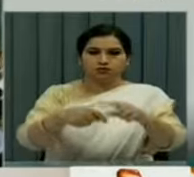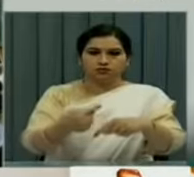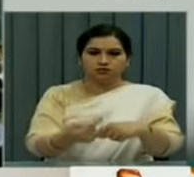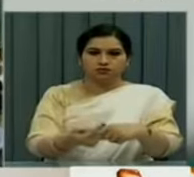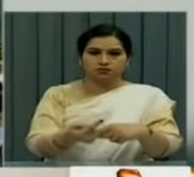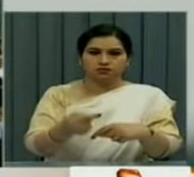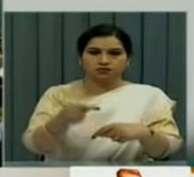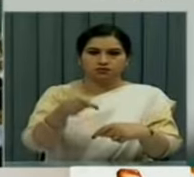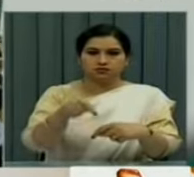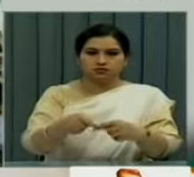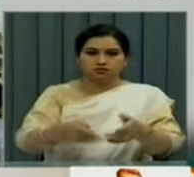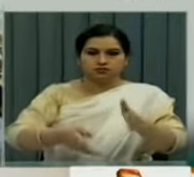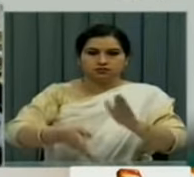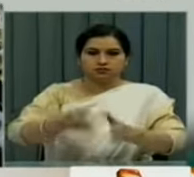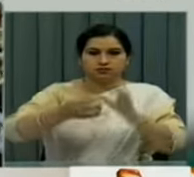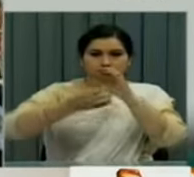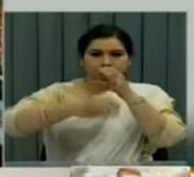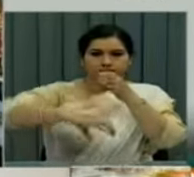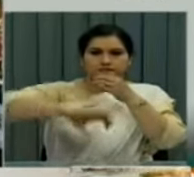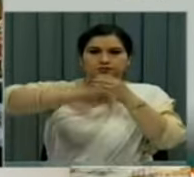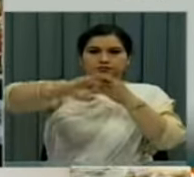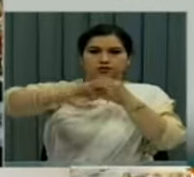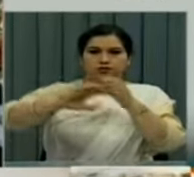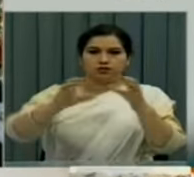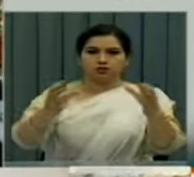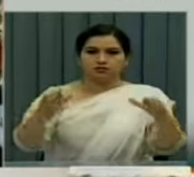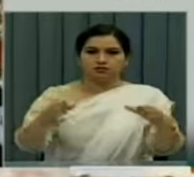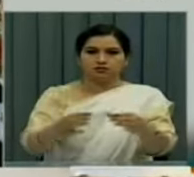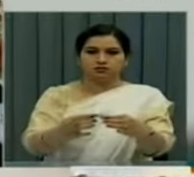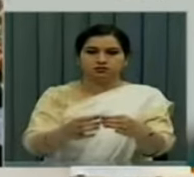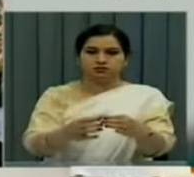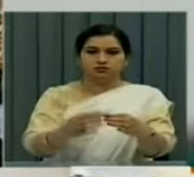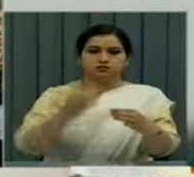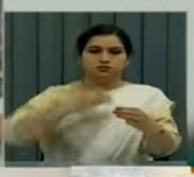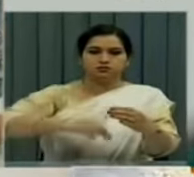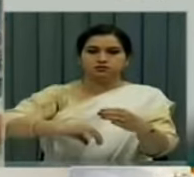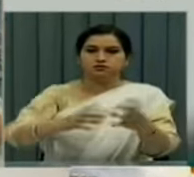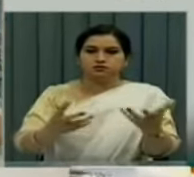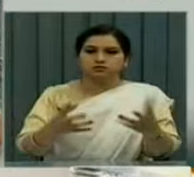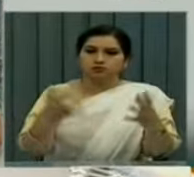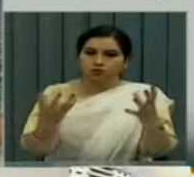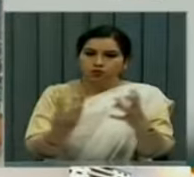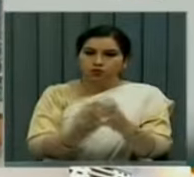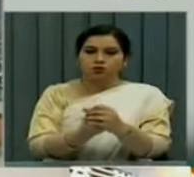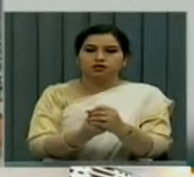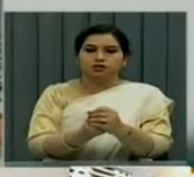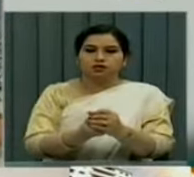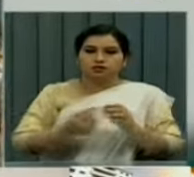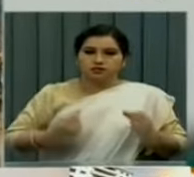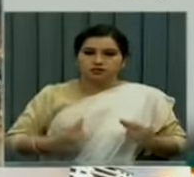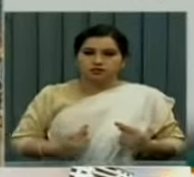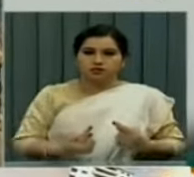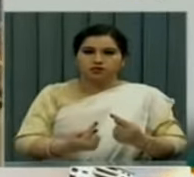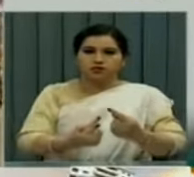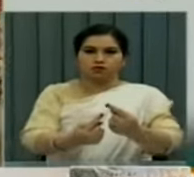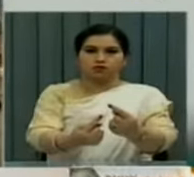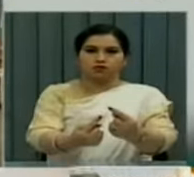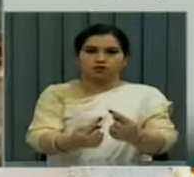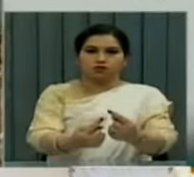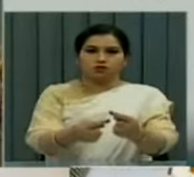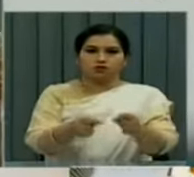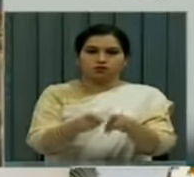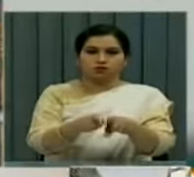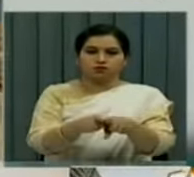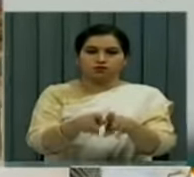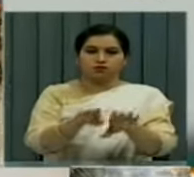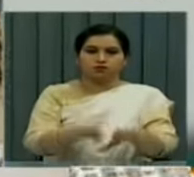बोल रहे हैं कि हर जगह इनकी डिप्लॉयमेंट जो होती थी बड़ी वर्सटाइल थी और अभी भी है, बहुत वर्सटाइल है और दुनिया की वन ऑफ द